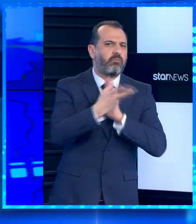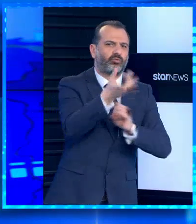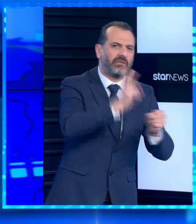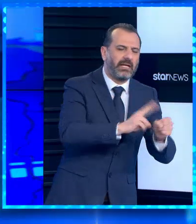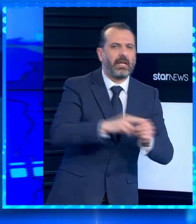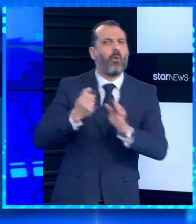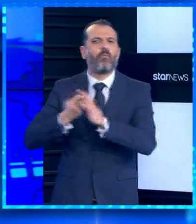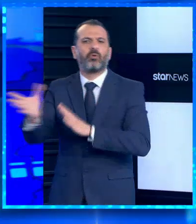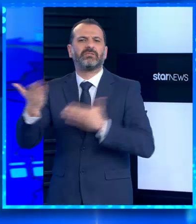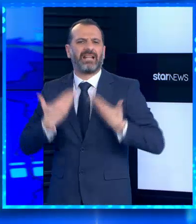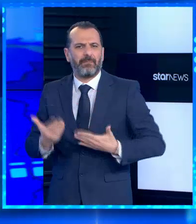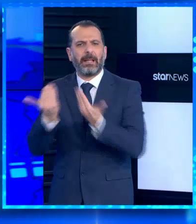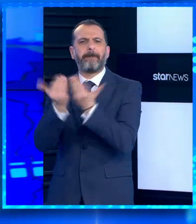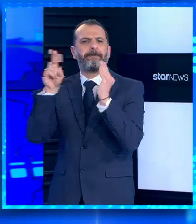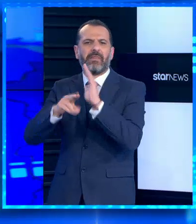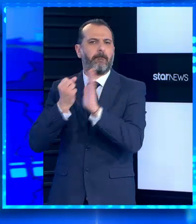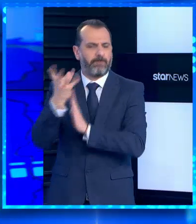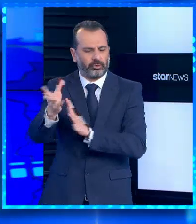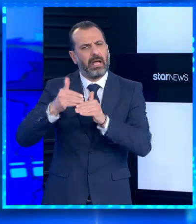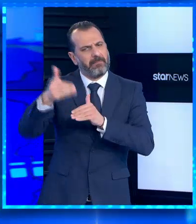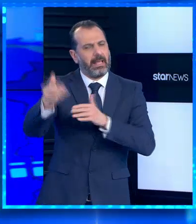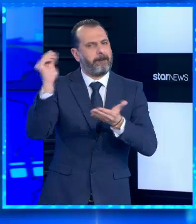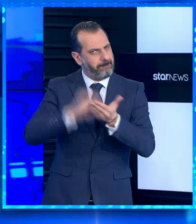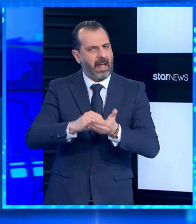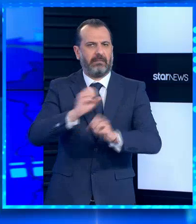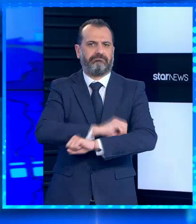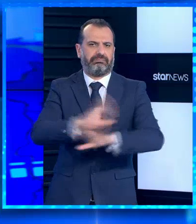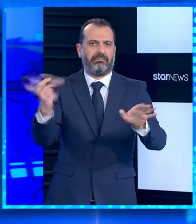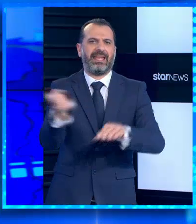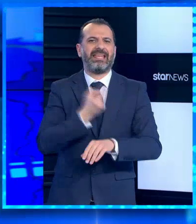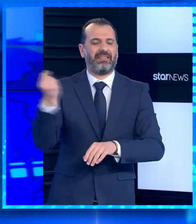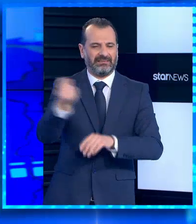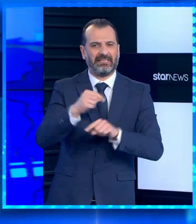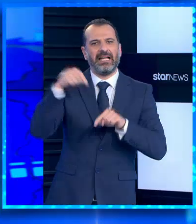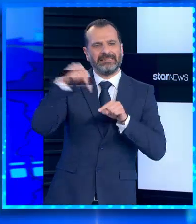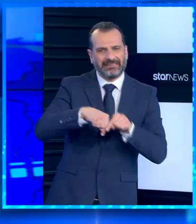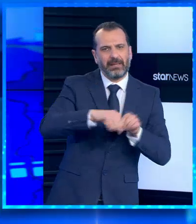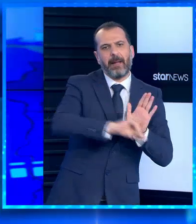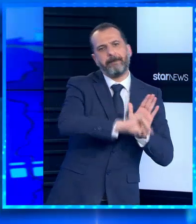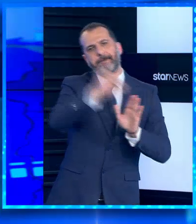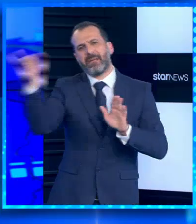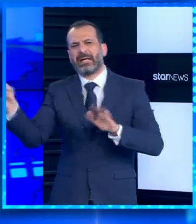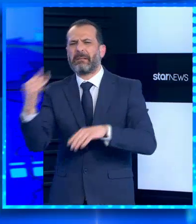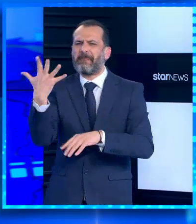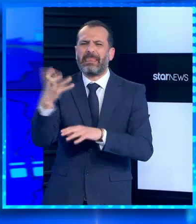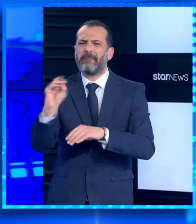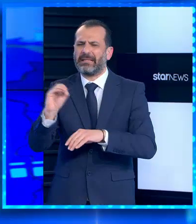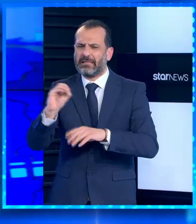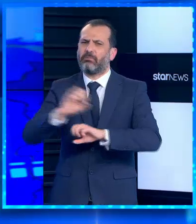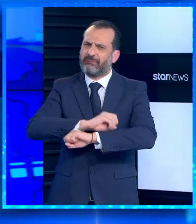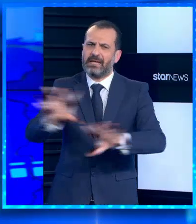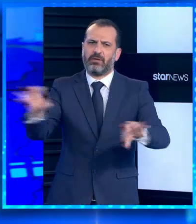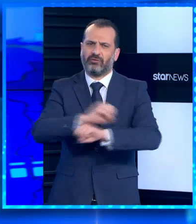και νοσηλευομένων σε ΜΕΘ. Σε πολύ πολύ λίγα λεπτά θα είμαστε και πάλι μαζί. Θα πάμε και σήμερα έως τις 5 παρά το απόγευμα,